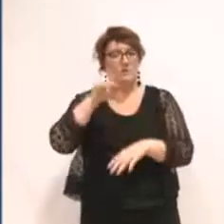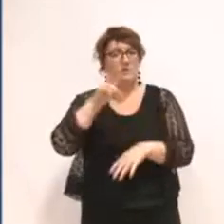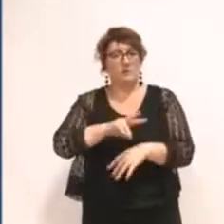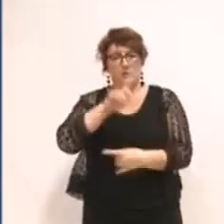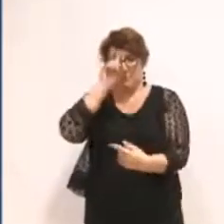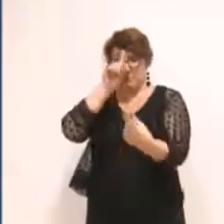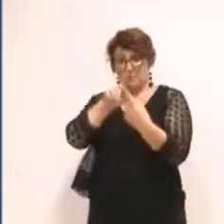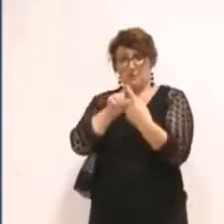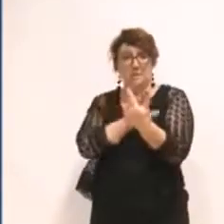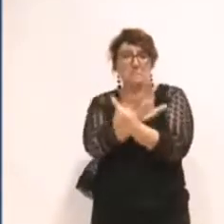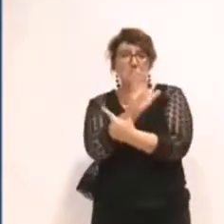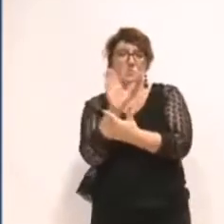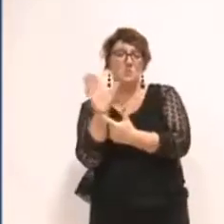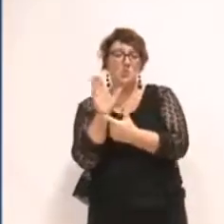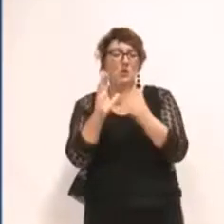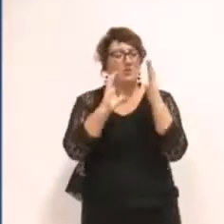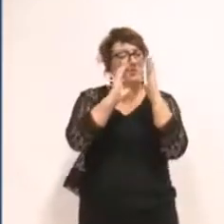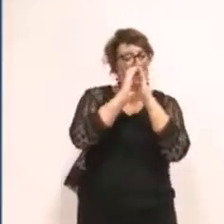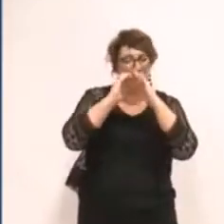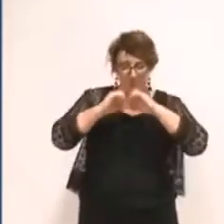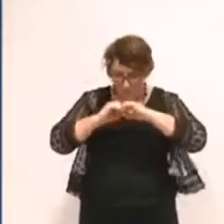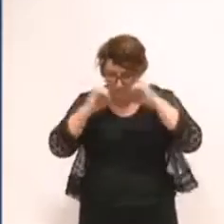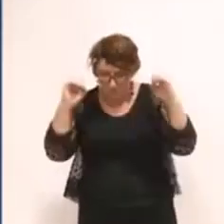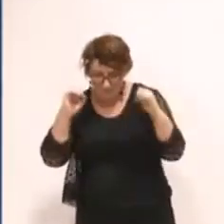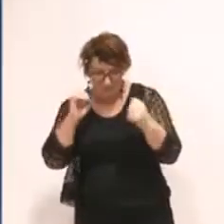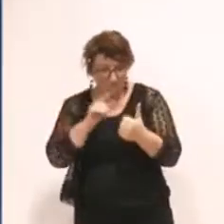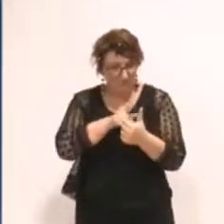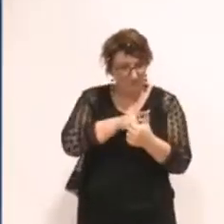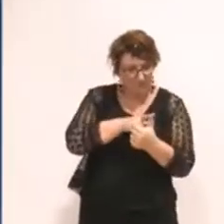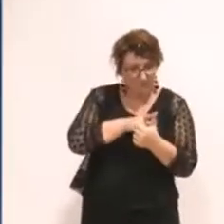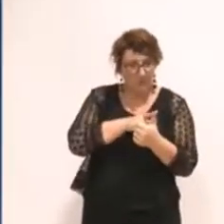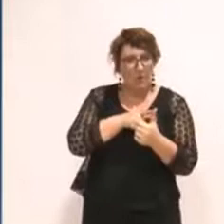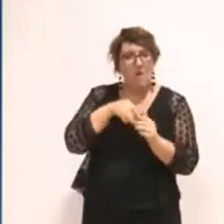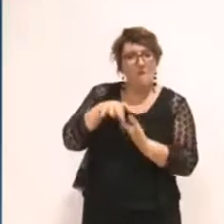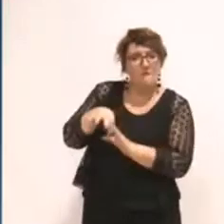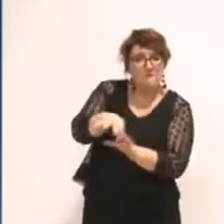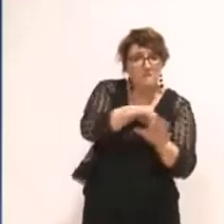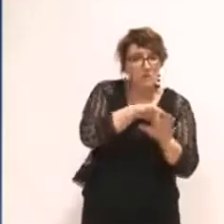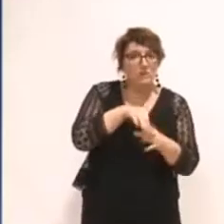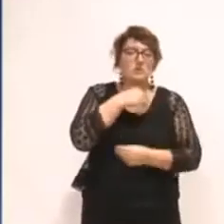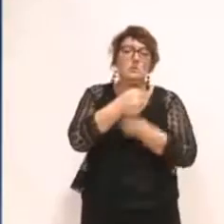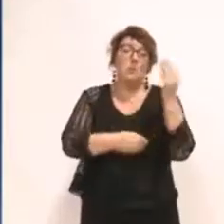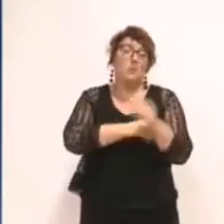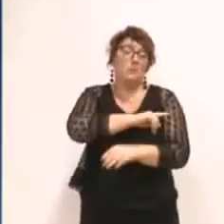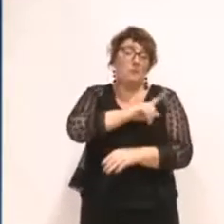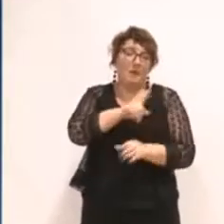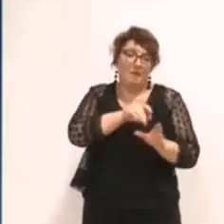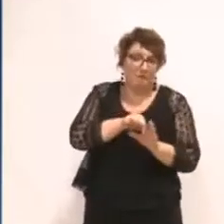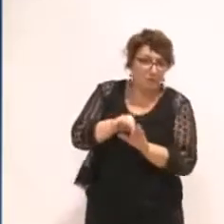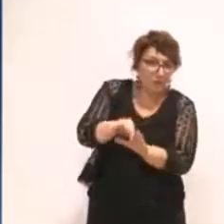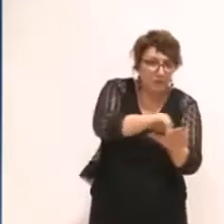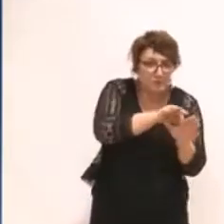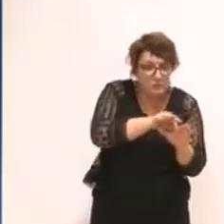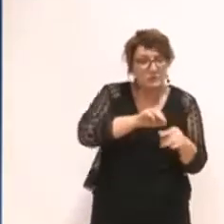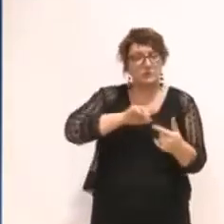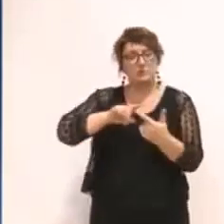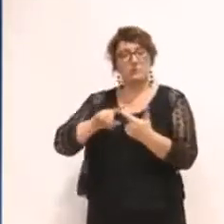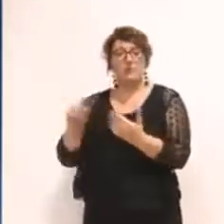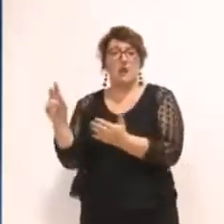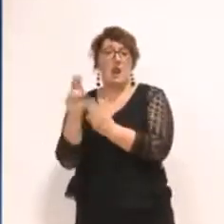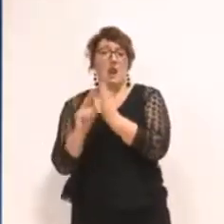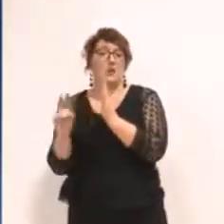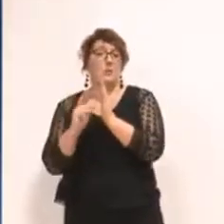sujets dans cette délibération. Il y a le sujet de la votation ou de la non-votation et le sujet de la lecture.